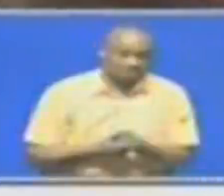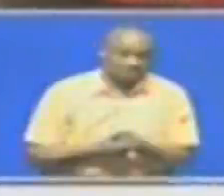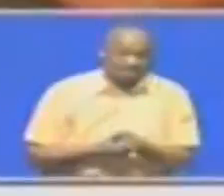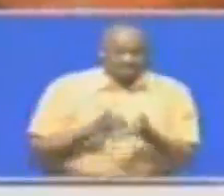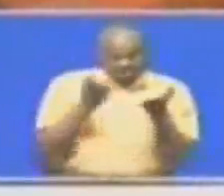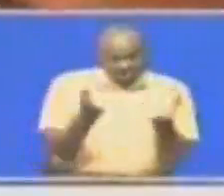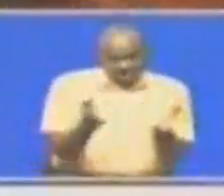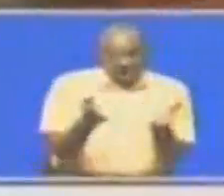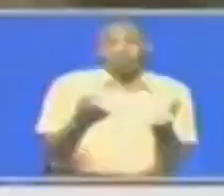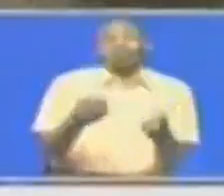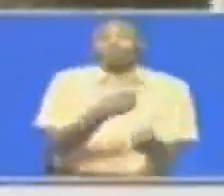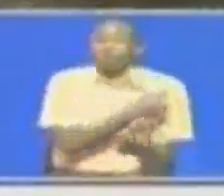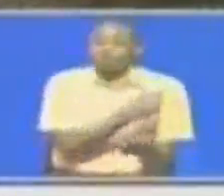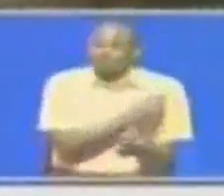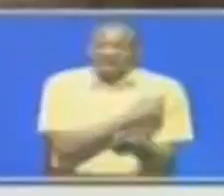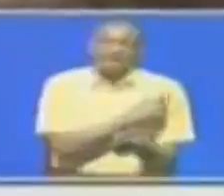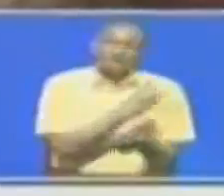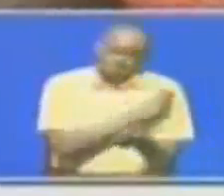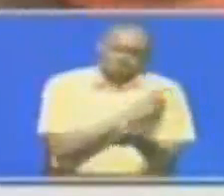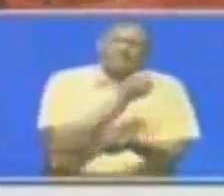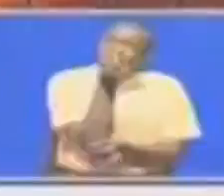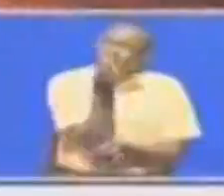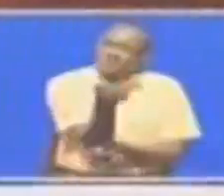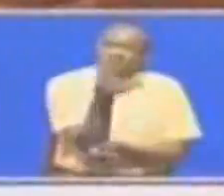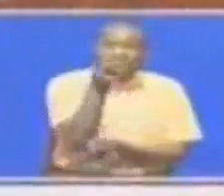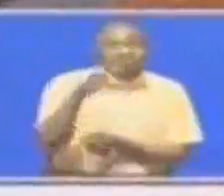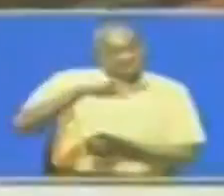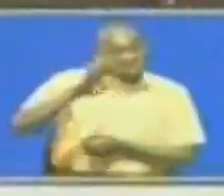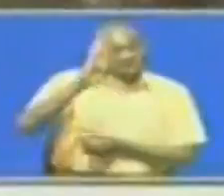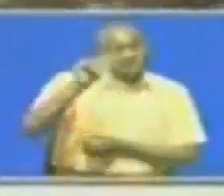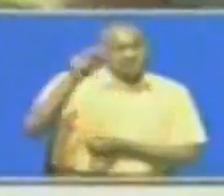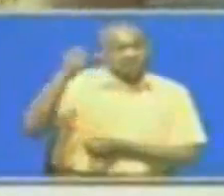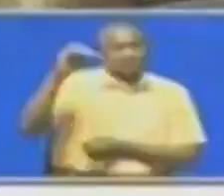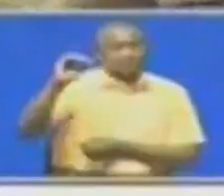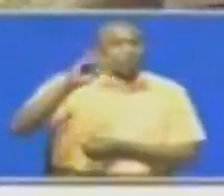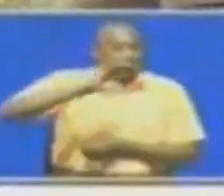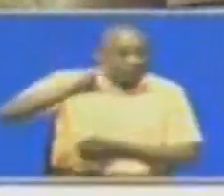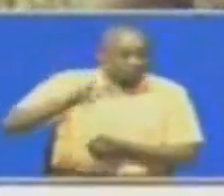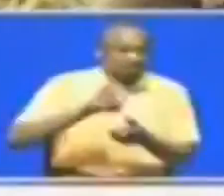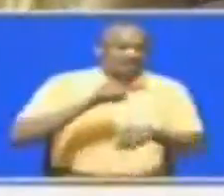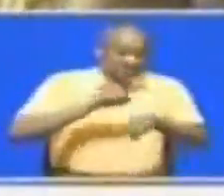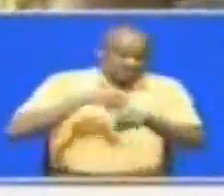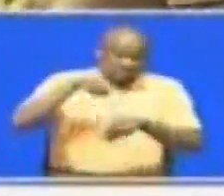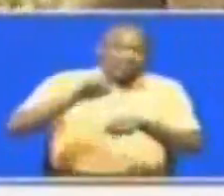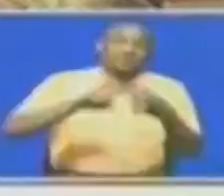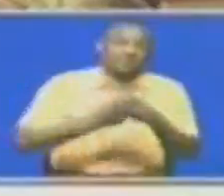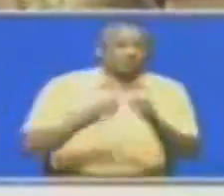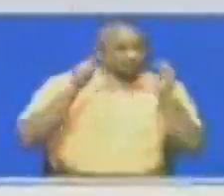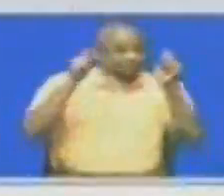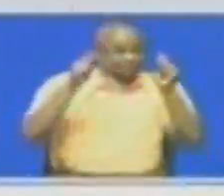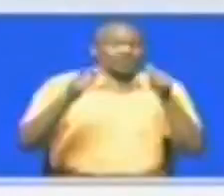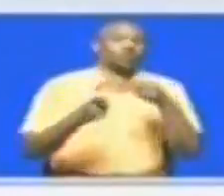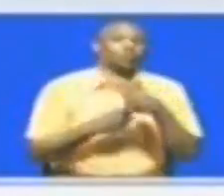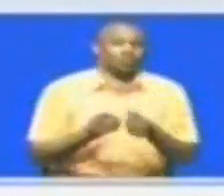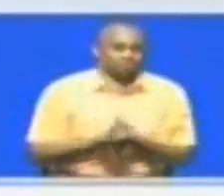Uhaba wa matabibu pia umeathiri sekta ya afya kaunti ya Baringo tangu walipoanza kushiriki mgomo wa kitaifa mnamo mwezi Juni.